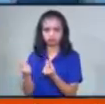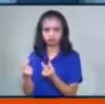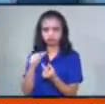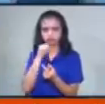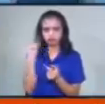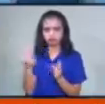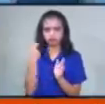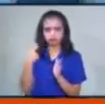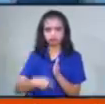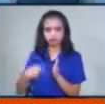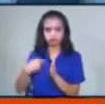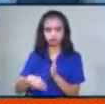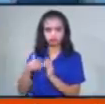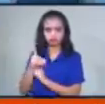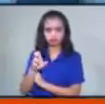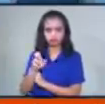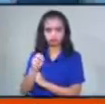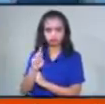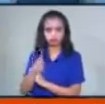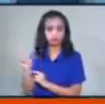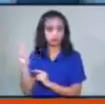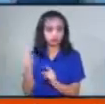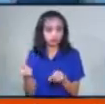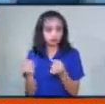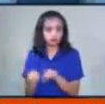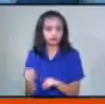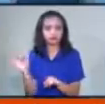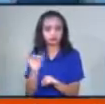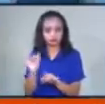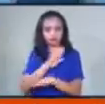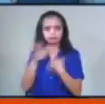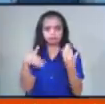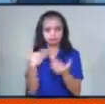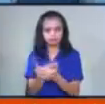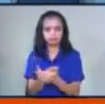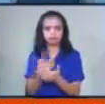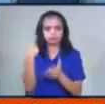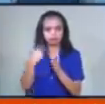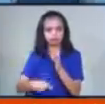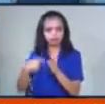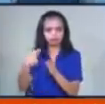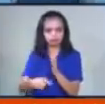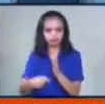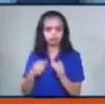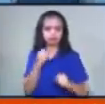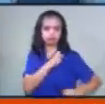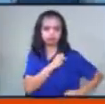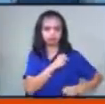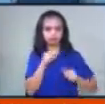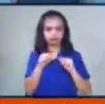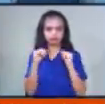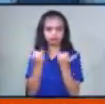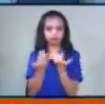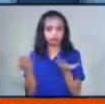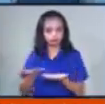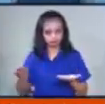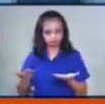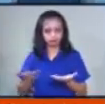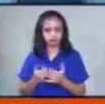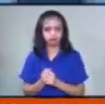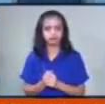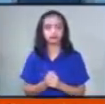posting ng DNR. Ang mangyayari po dyan, pati lahat ng mga posting ng security agency na yan dyan dito sa aking